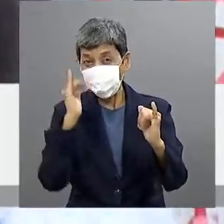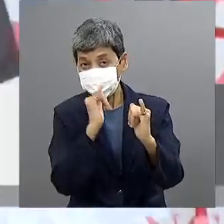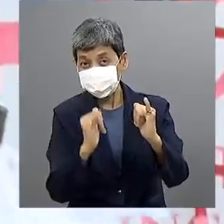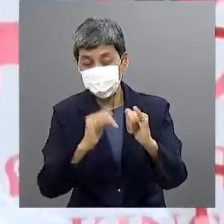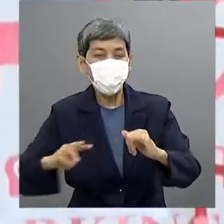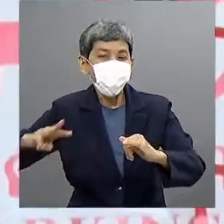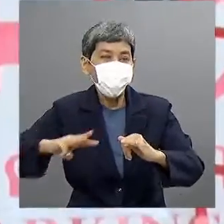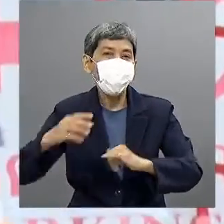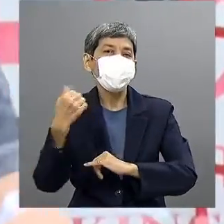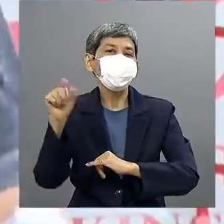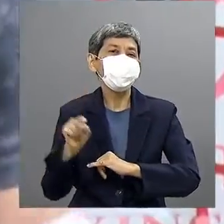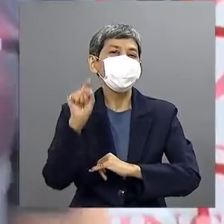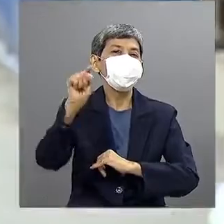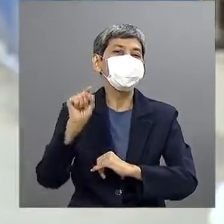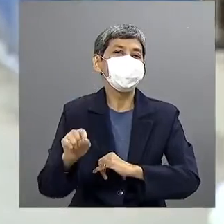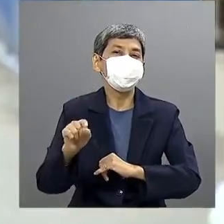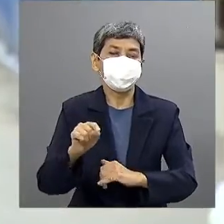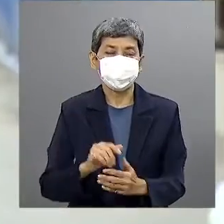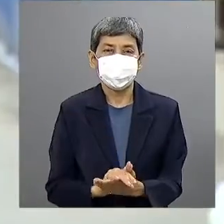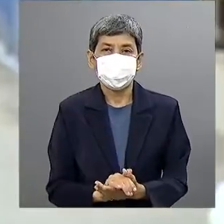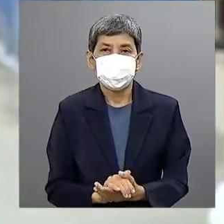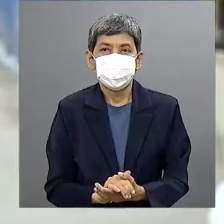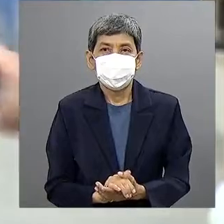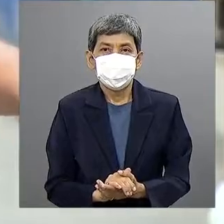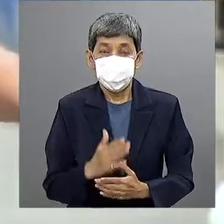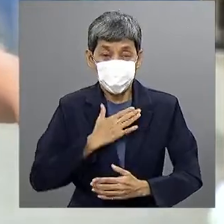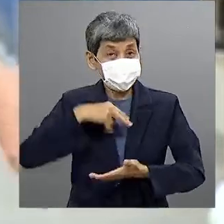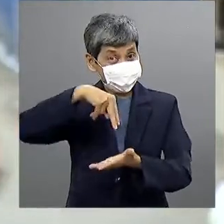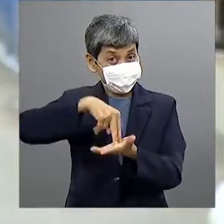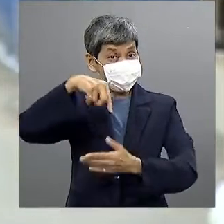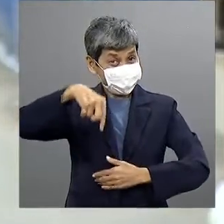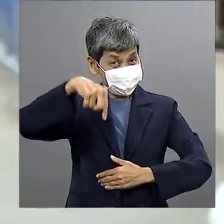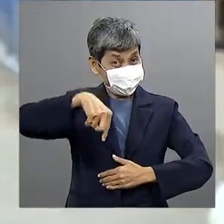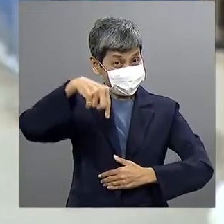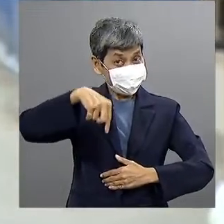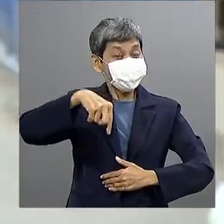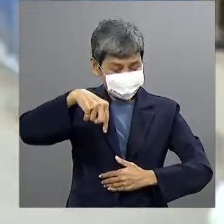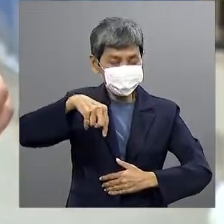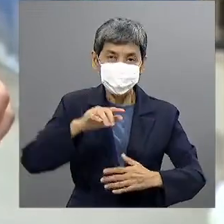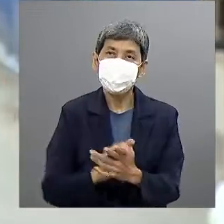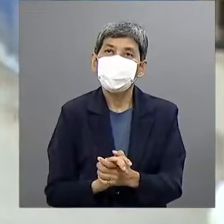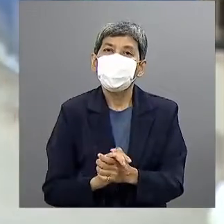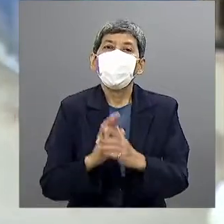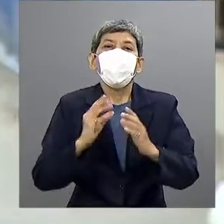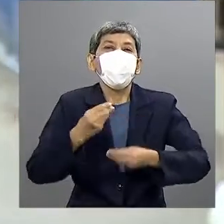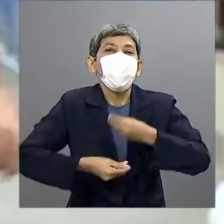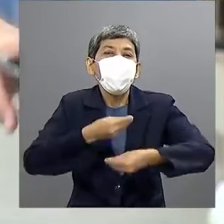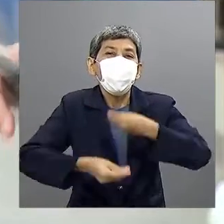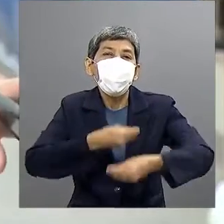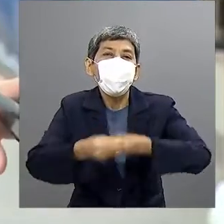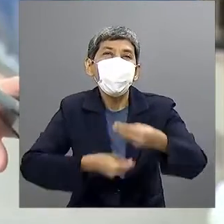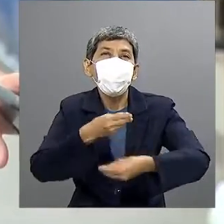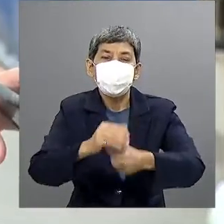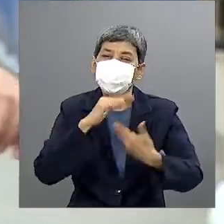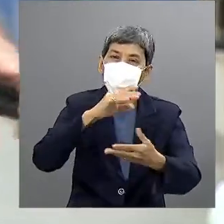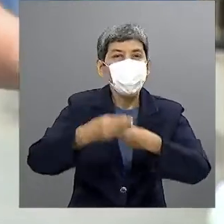นะครับขณะที่จุดที่ผมยืนอยู่นะครับก็คือจุดที่เป็นจุดค้าแล้วก็เป็นแหล่งค้าส่งค้าปลีกนะครับต